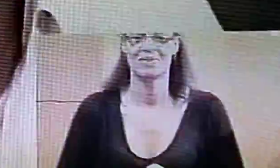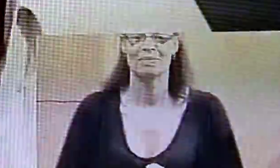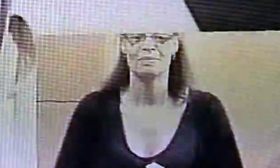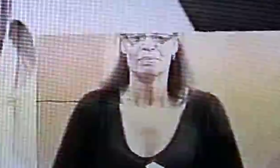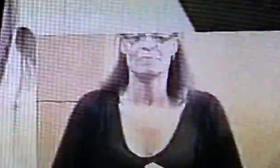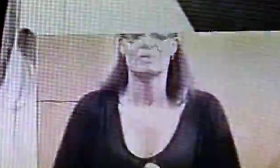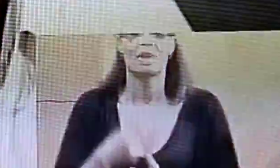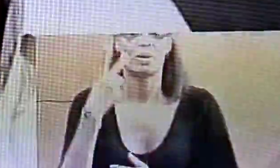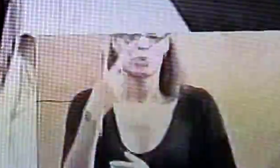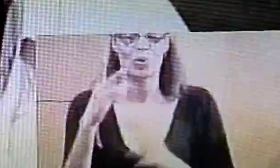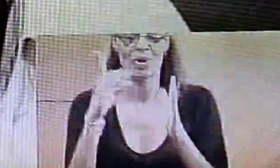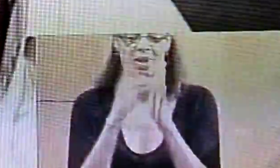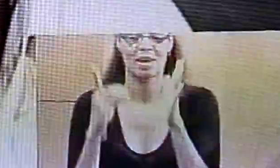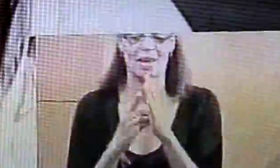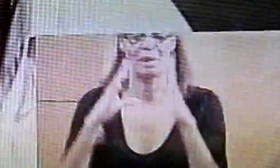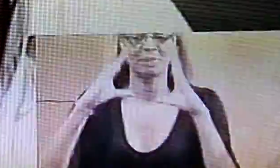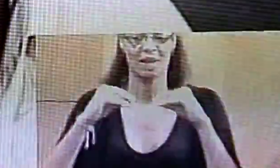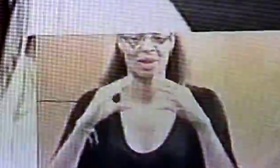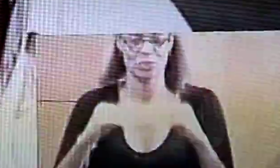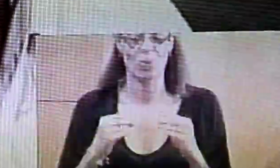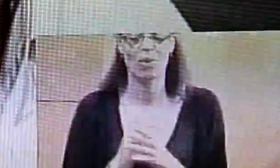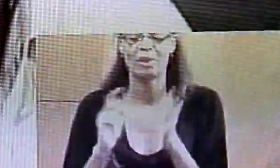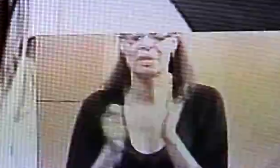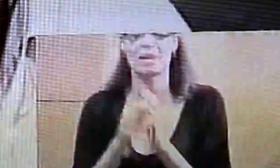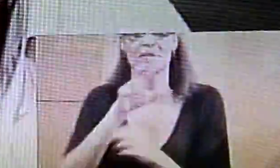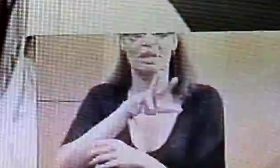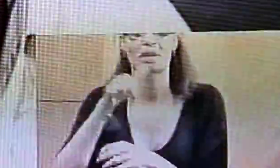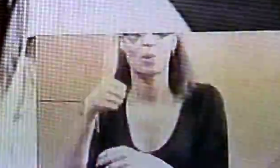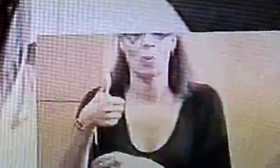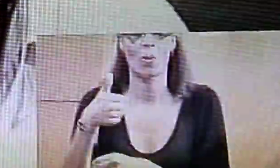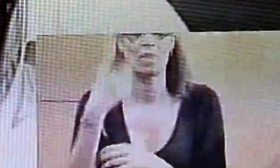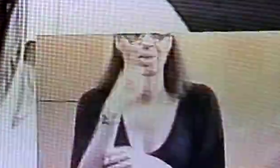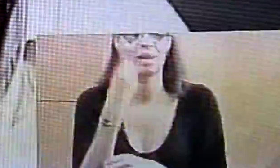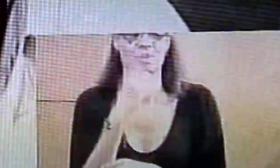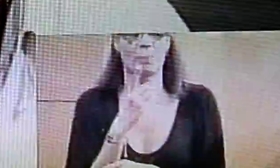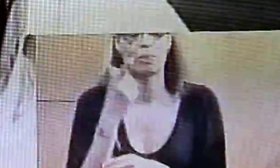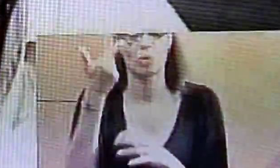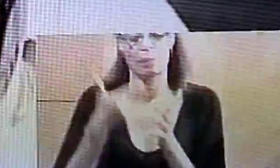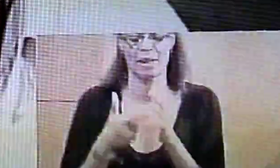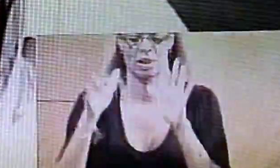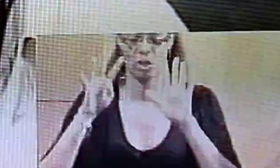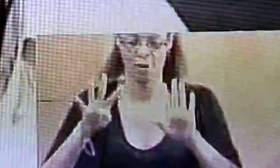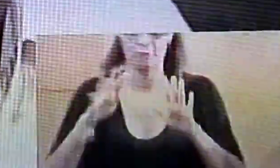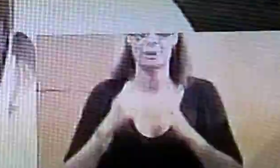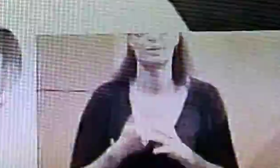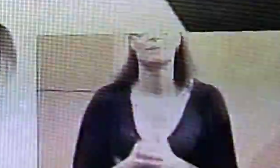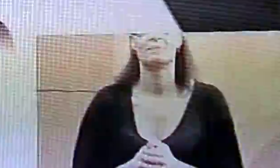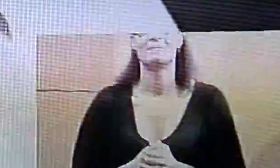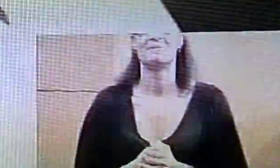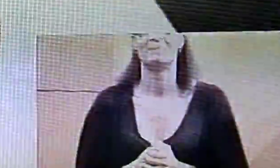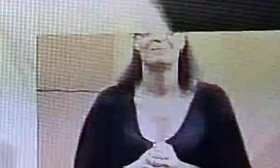il y a eu deux décrets d'application en date du 31 décembre 2009.